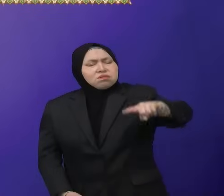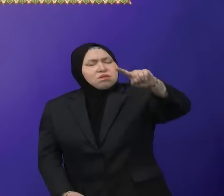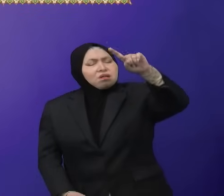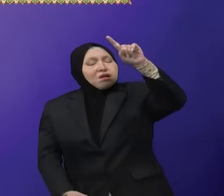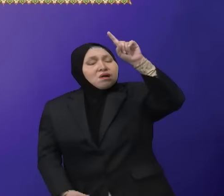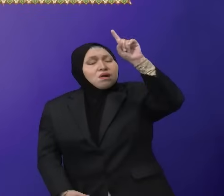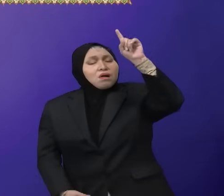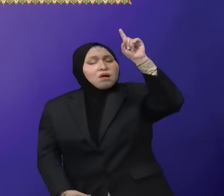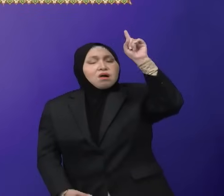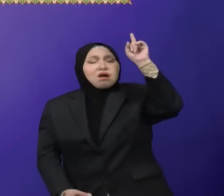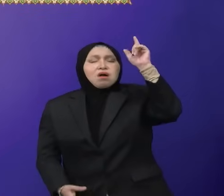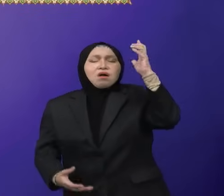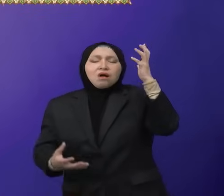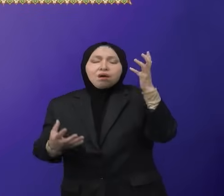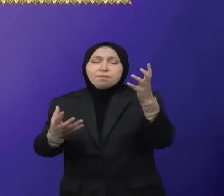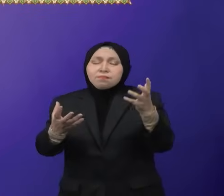Yuridu